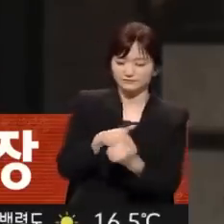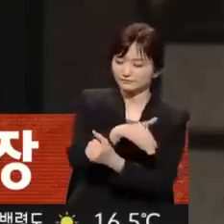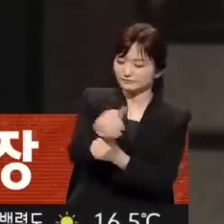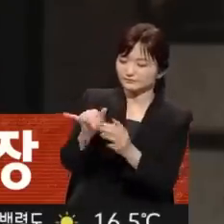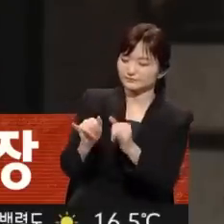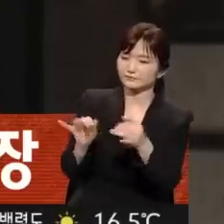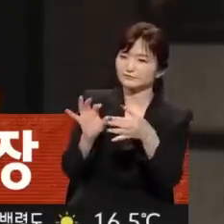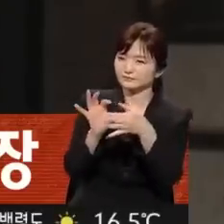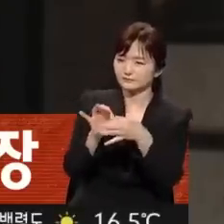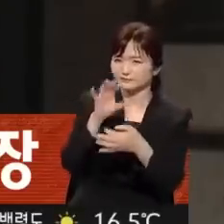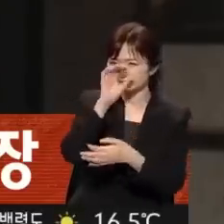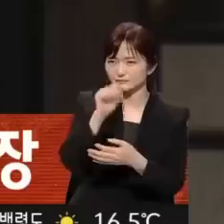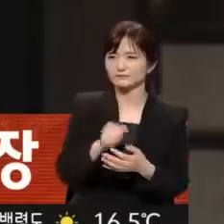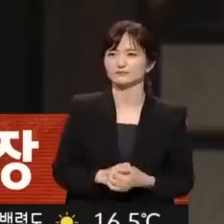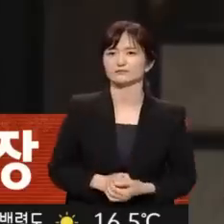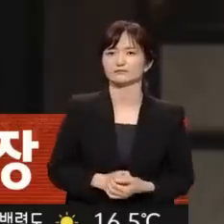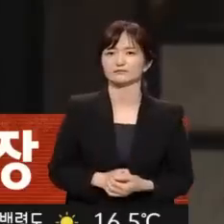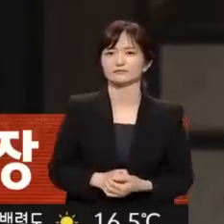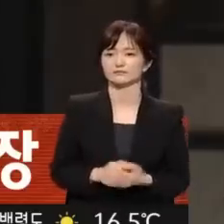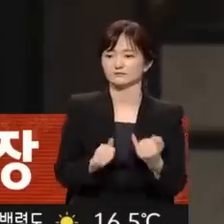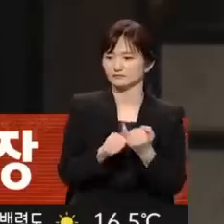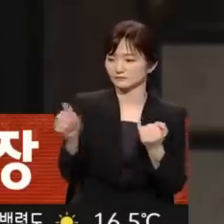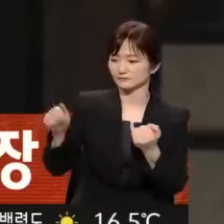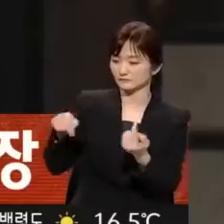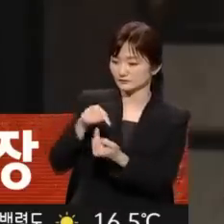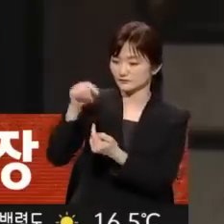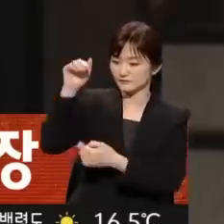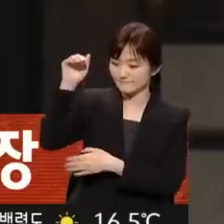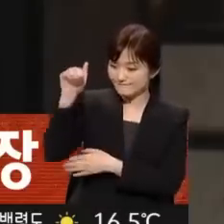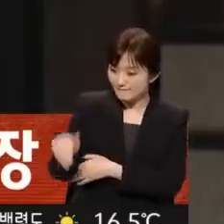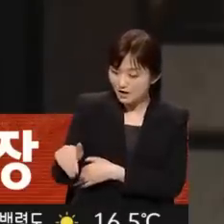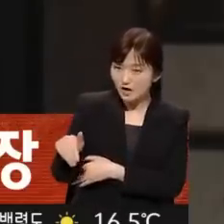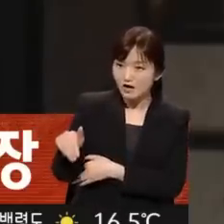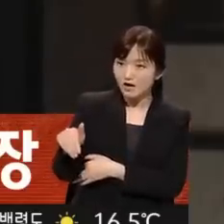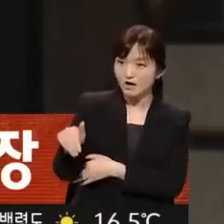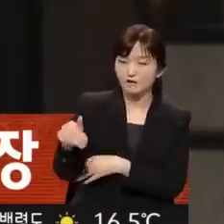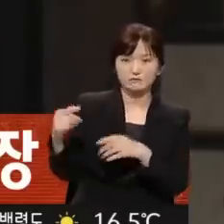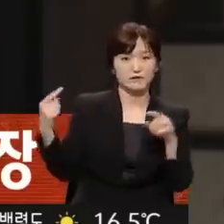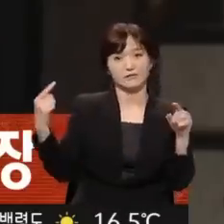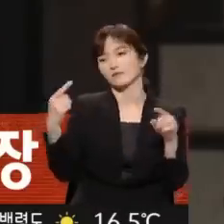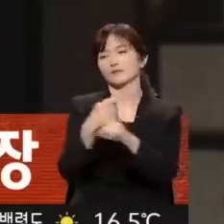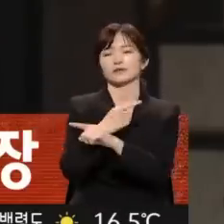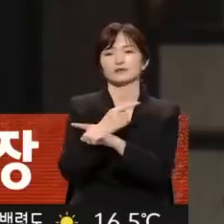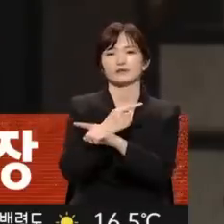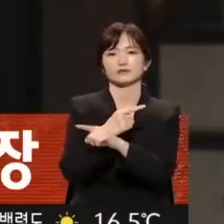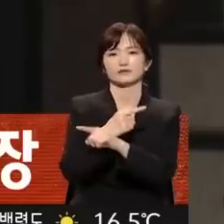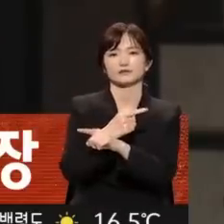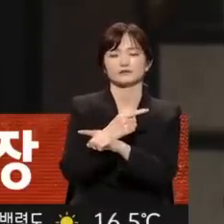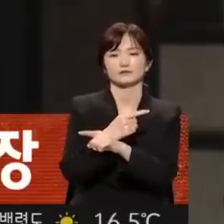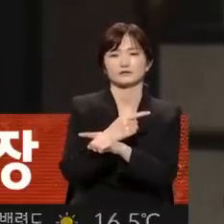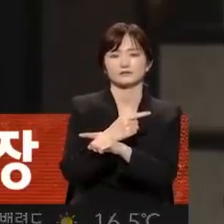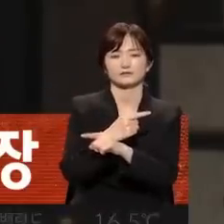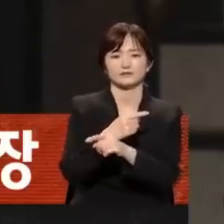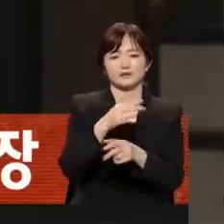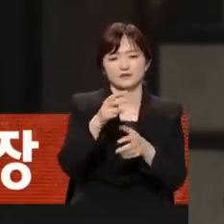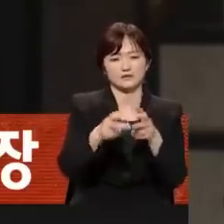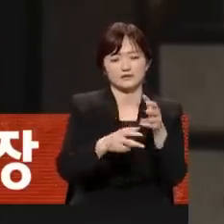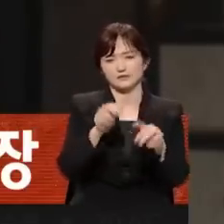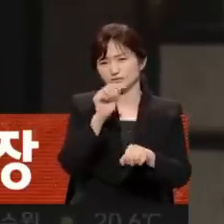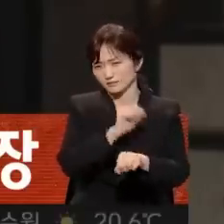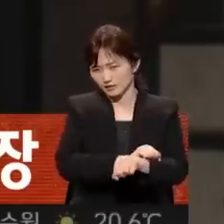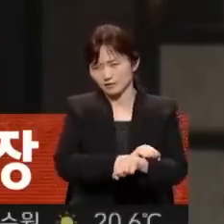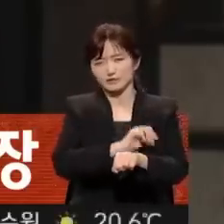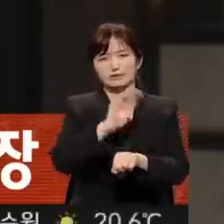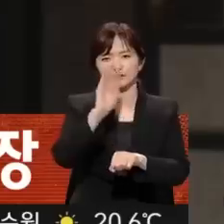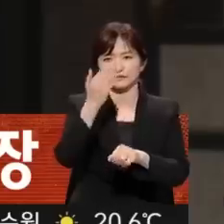좋아가지고 그 완전히 바닥을 쳤던 그 렌트카 업체가 완전히 이제 그 뜨기 시작을 한 거죠. 그래서 승승장구하면서